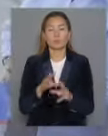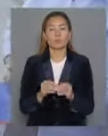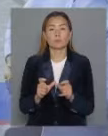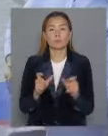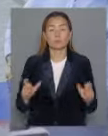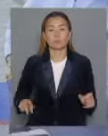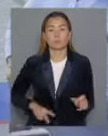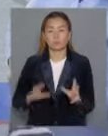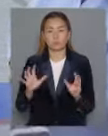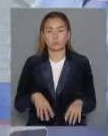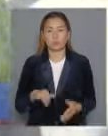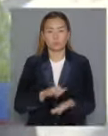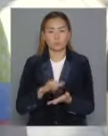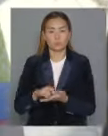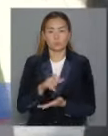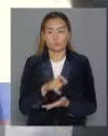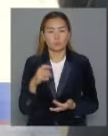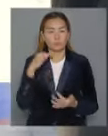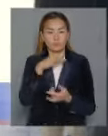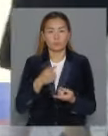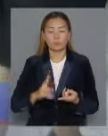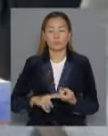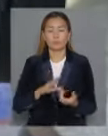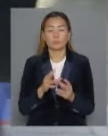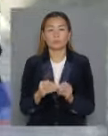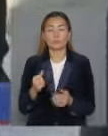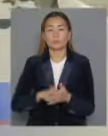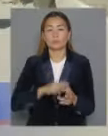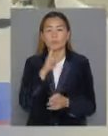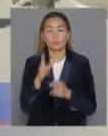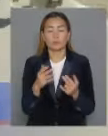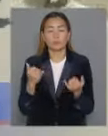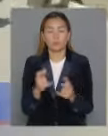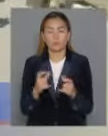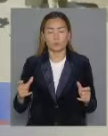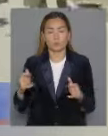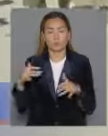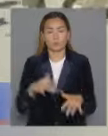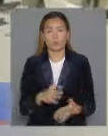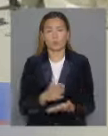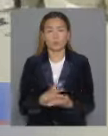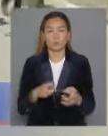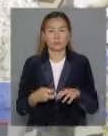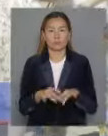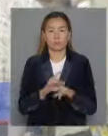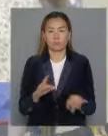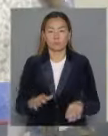мектеп директорының орынбасары тіркелушілердің көптігімен түсіндірді. Бұған наразы топ бүгін мектеп алдына келіп жаңа ақпараттарын